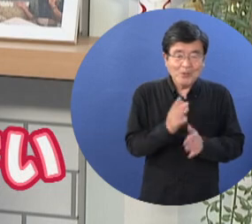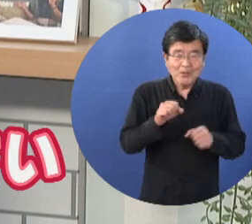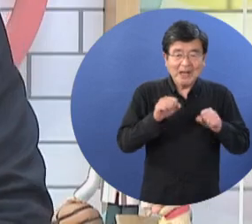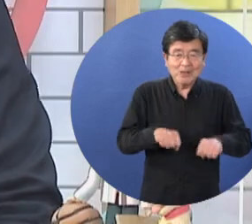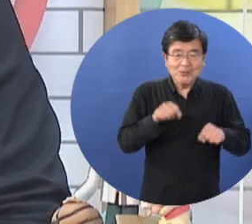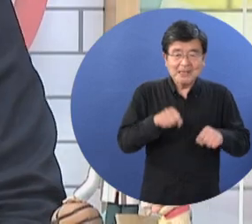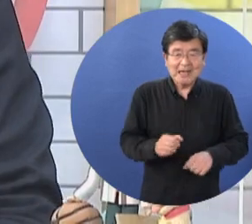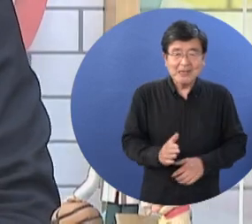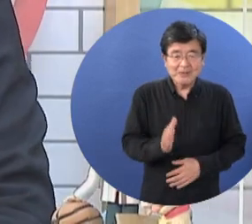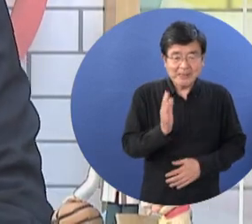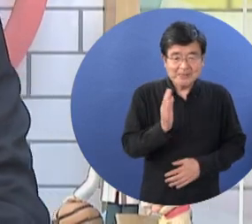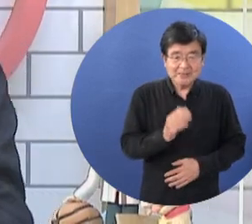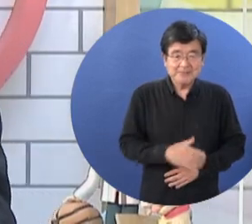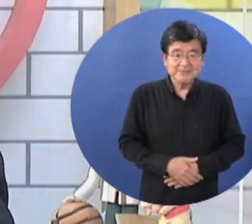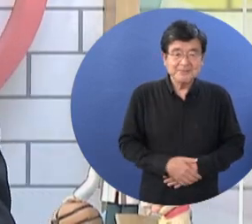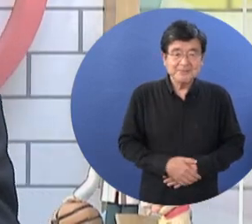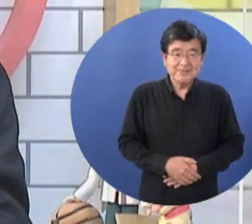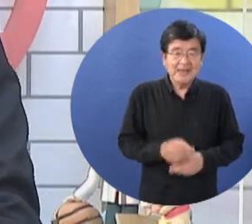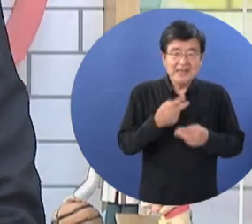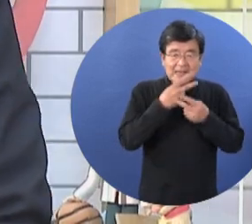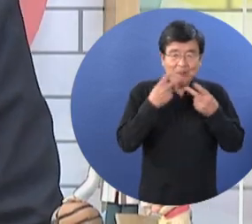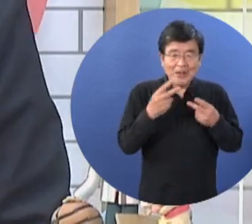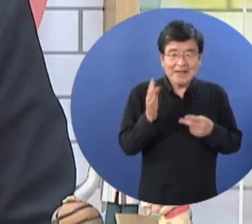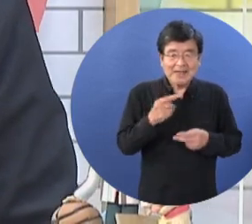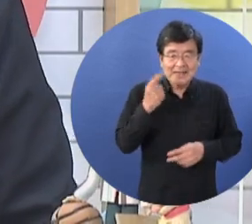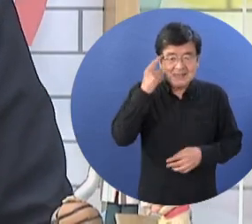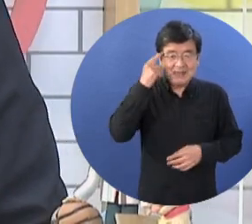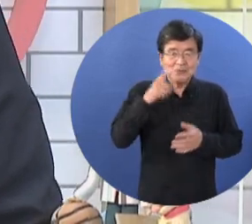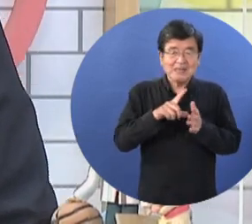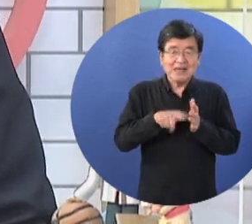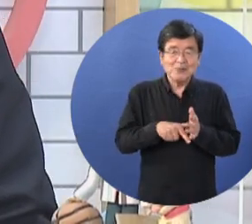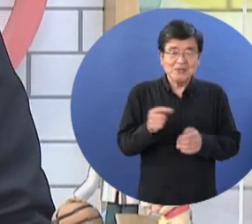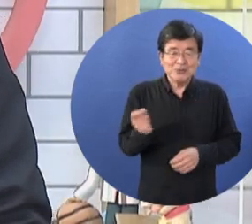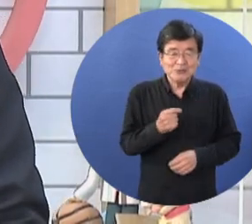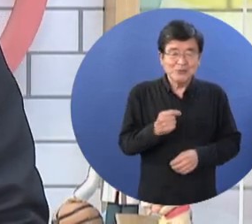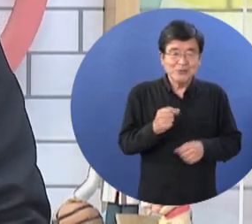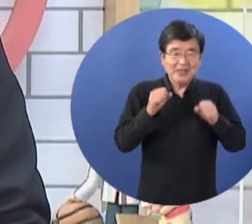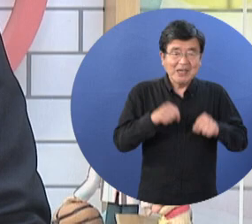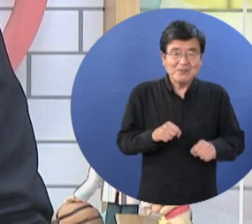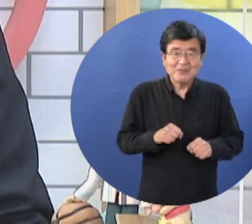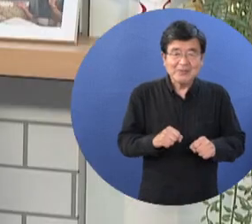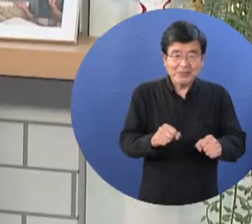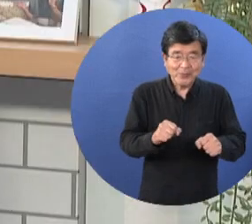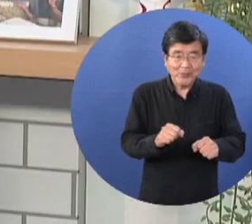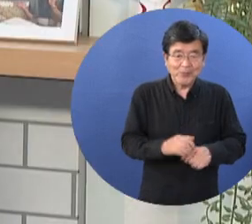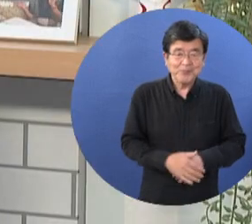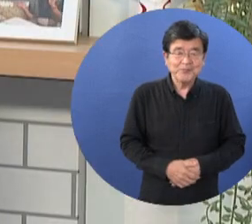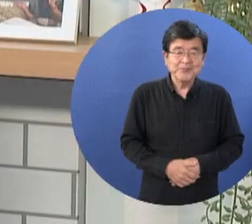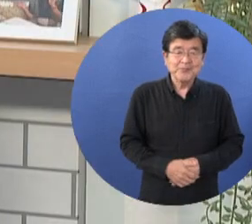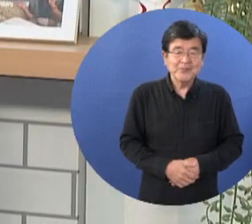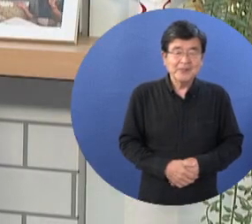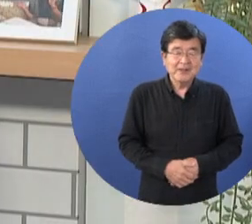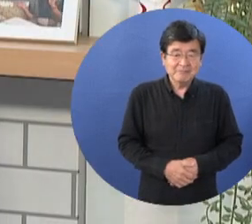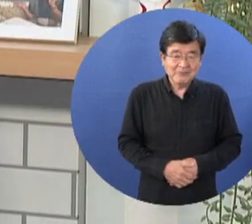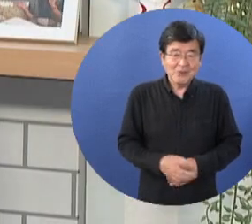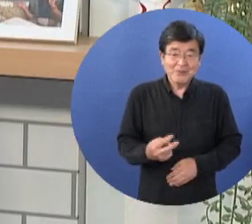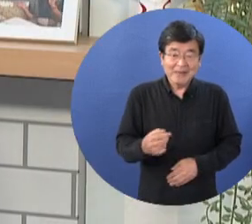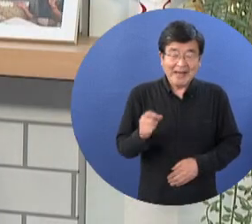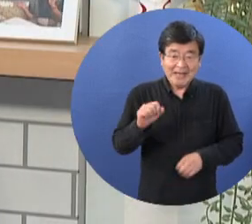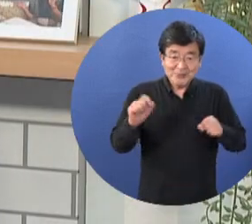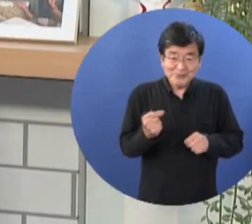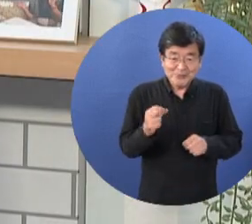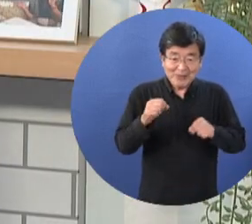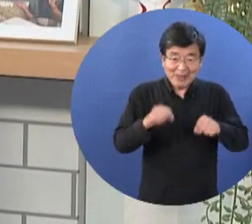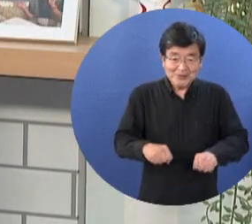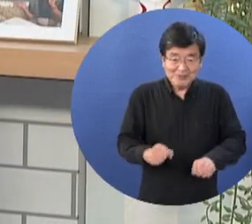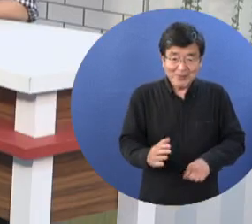やりましょう、はい、サボらない、 はい、 ね、もう気がついた時にすぐやっちゃうっていうね、 はい、ぜひこれを見たらすぐに皆さん確認をお願い